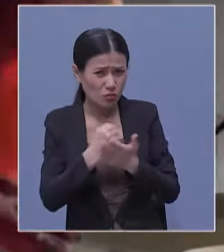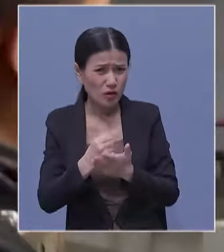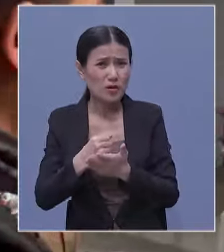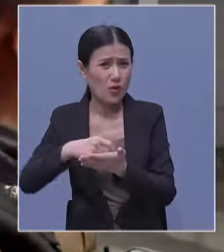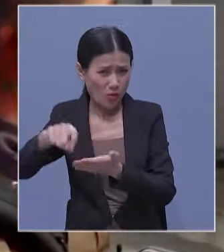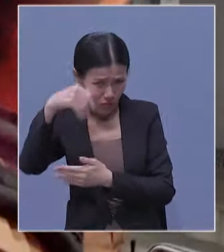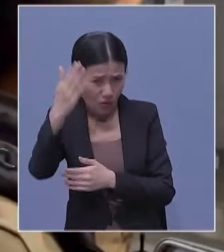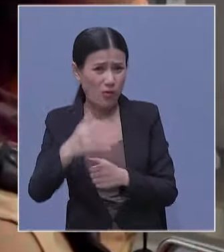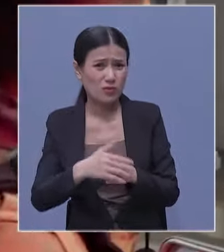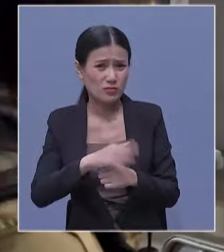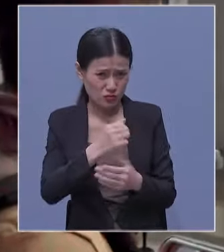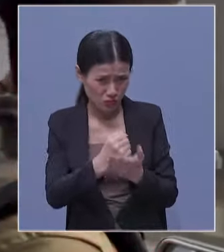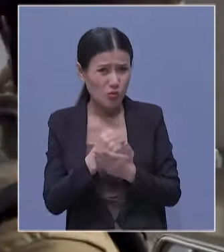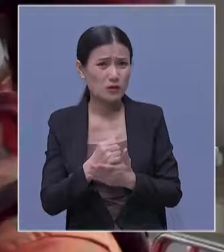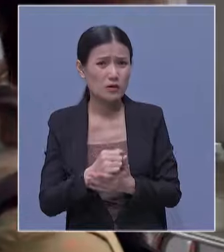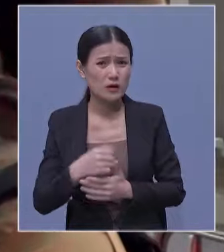ผม